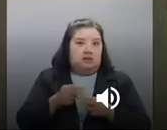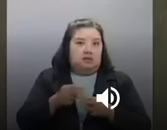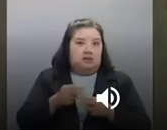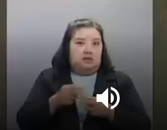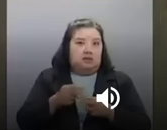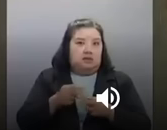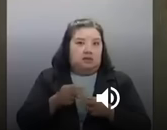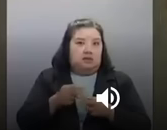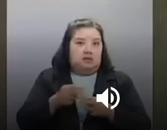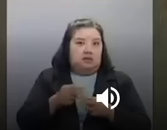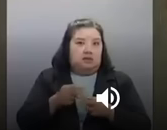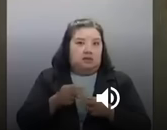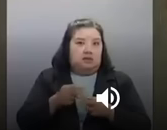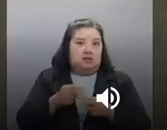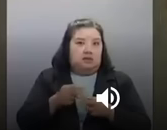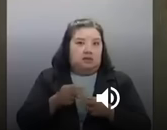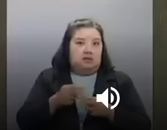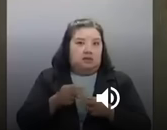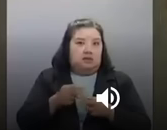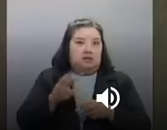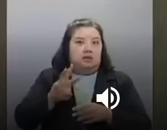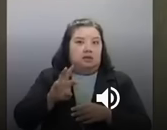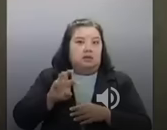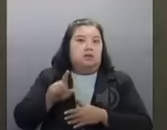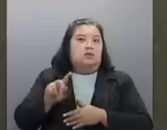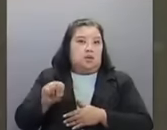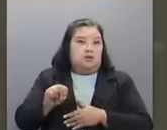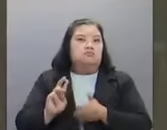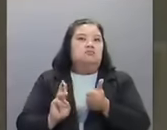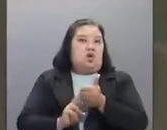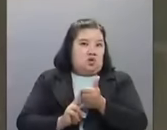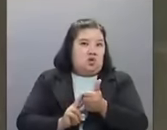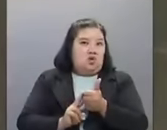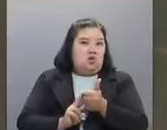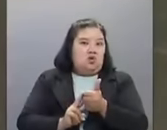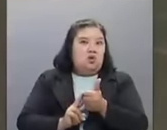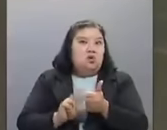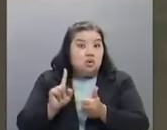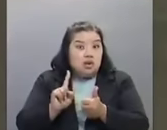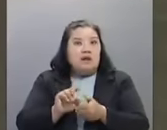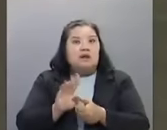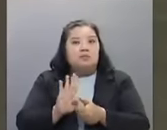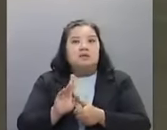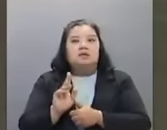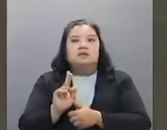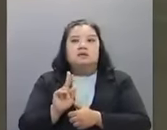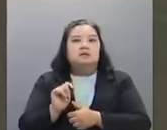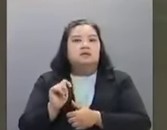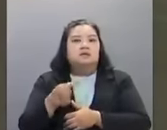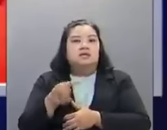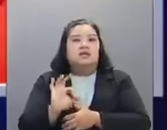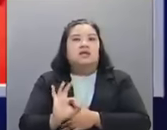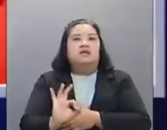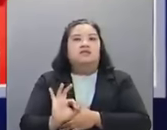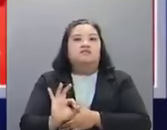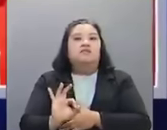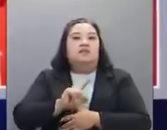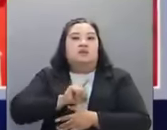ไคนีเล BGF เตงวีอัตาอีเทวกว่าเทวพละ การกองพันกะเหรี่ยง BGF ค่ะสิ่งที่น่าสำคั